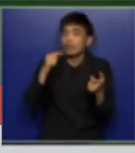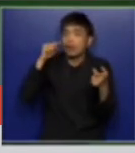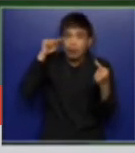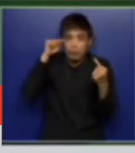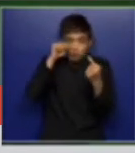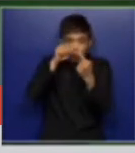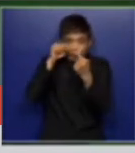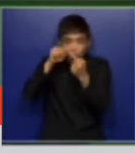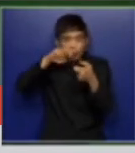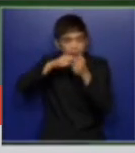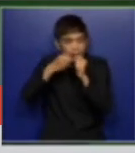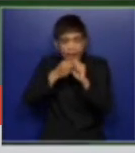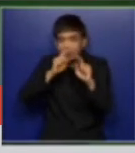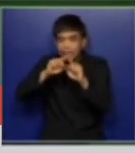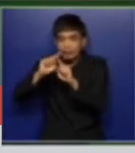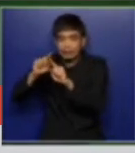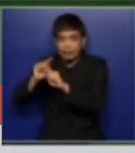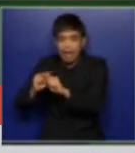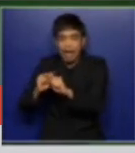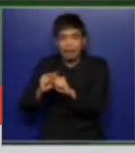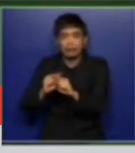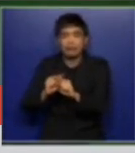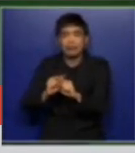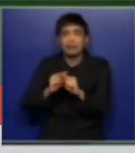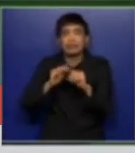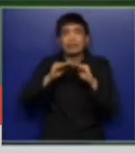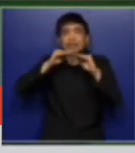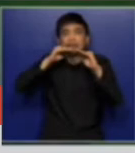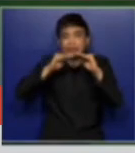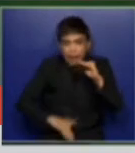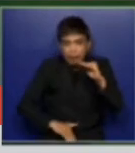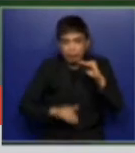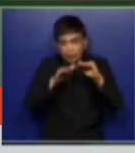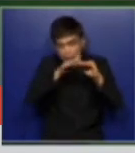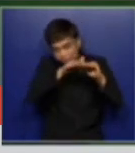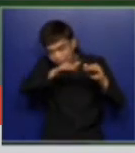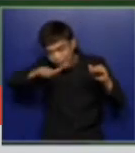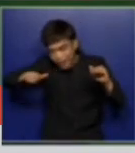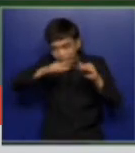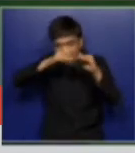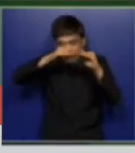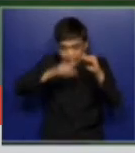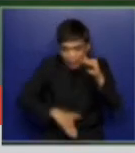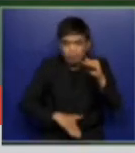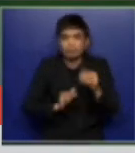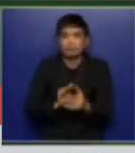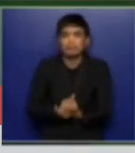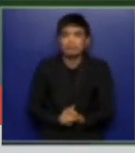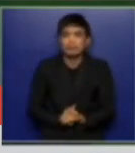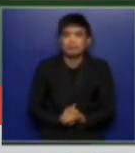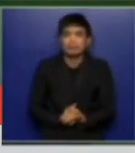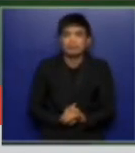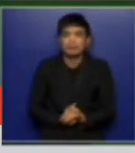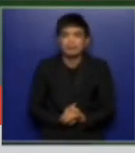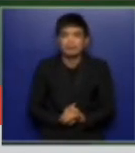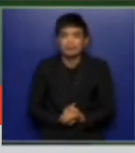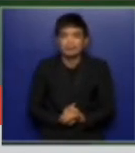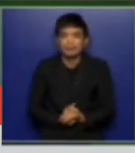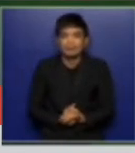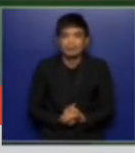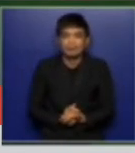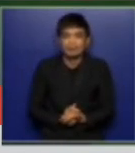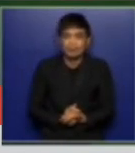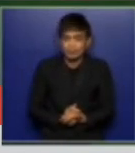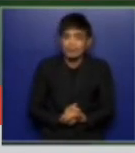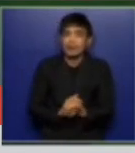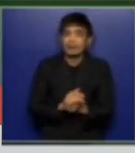อการขยายตัวทางเศรษฐกิจที่ต่ำกว่าประมาณการและต่ำกว่าเป้าหมายที่คาดการไว้ท่านประธานที่เคารพครับมี